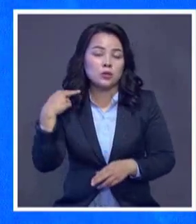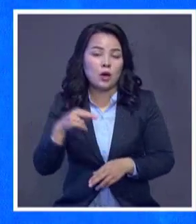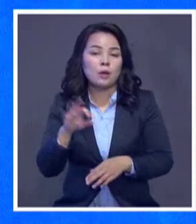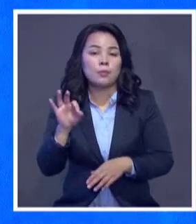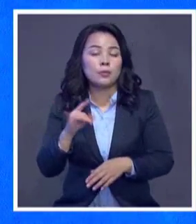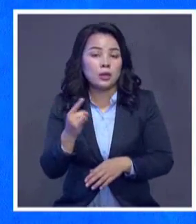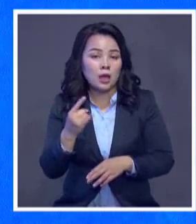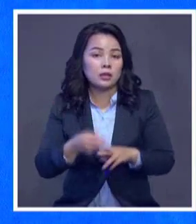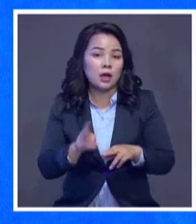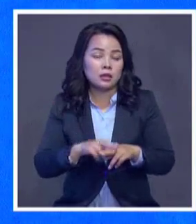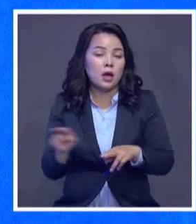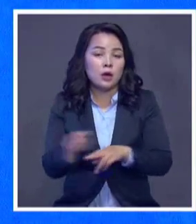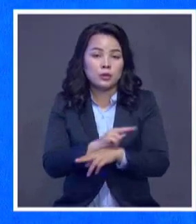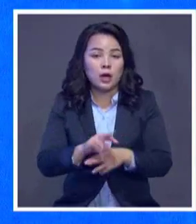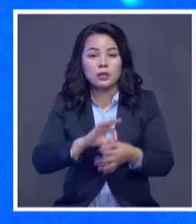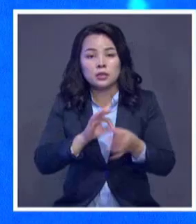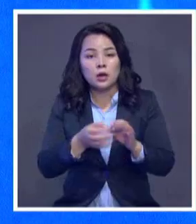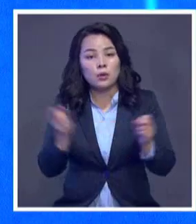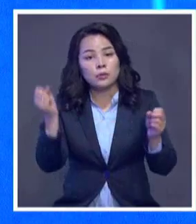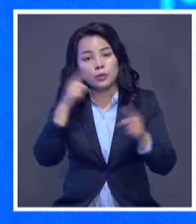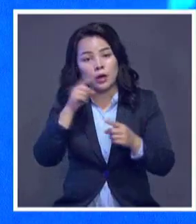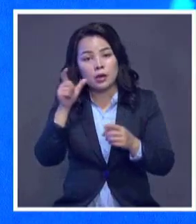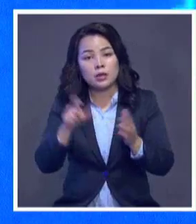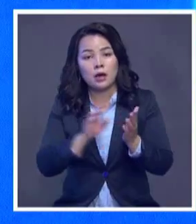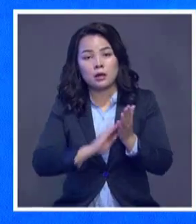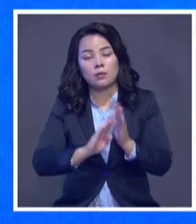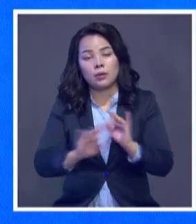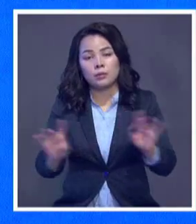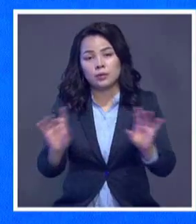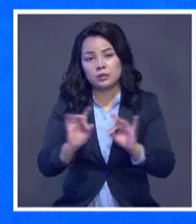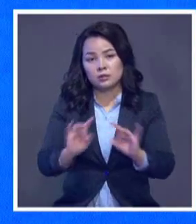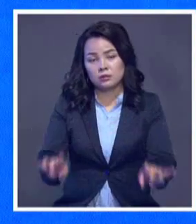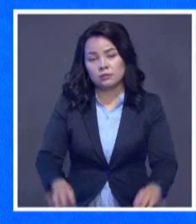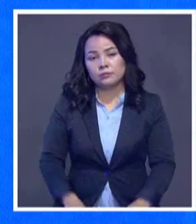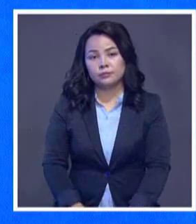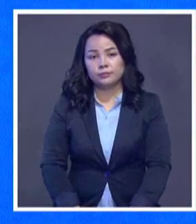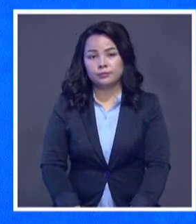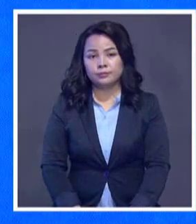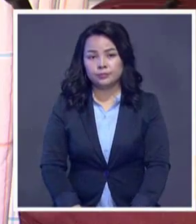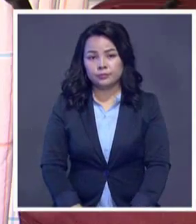Күрделі операциядан өткен баланың қал жағдайын тілшіміз Лаура Қуанышқызы біліп қайтты.